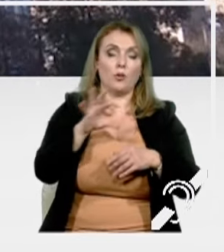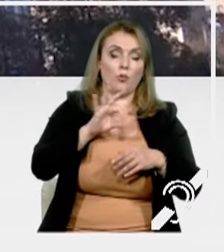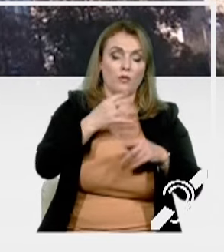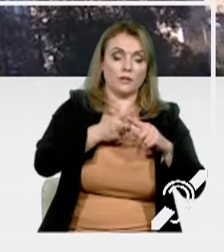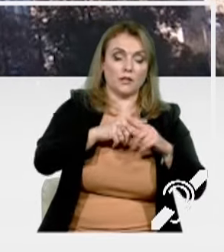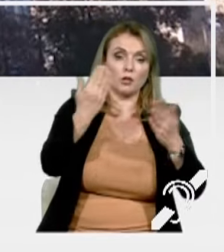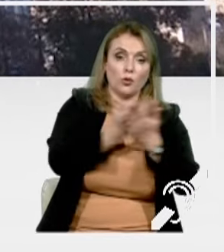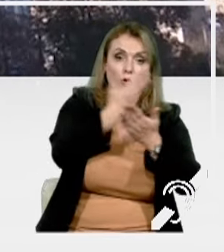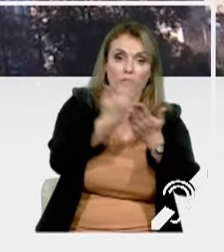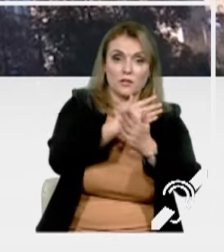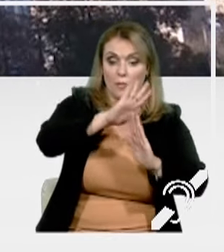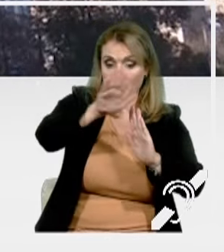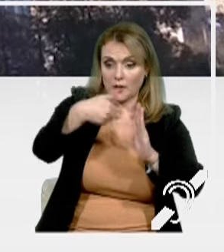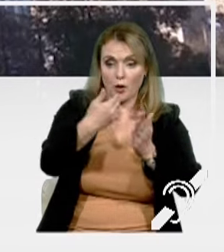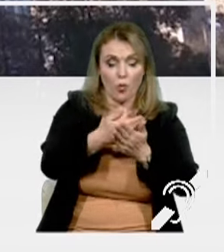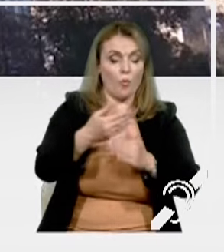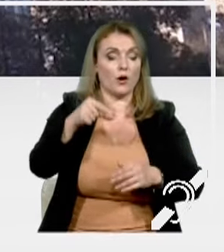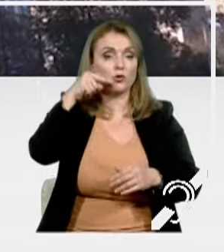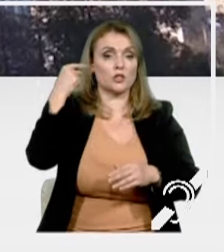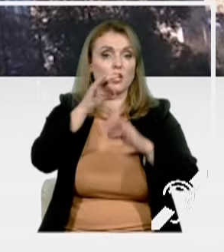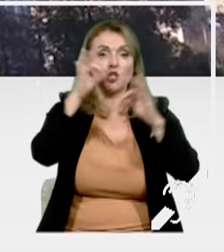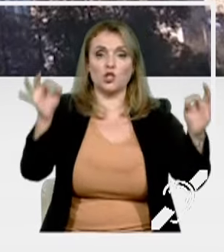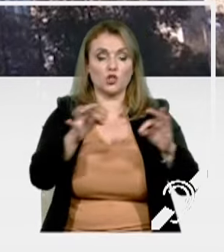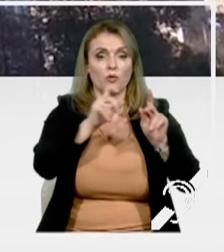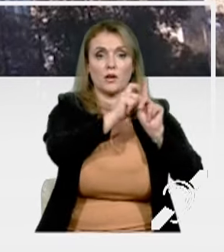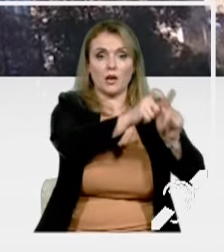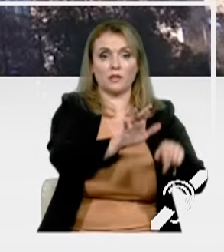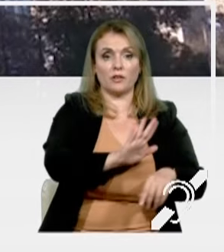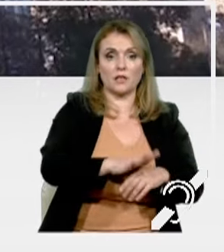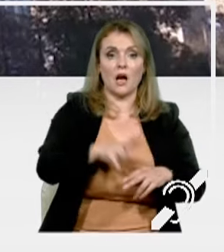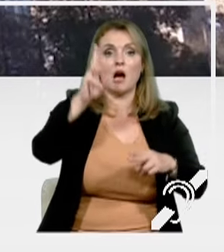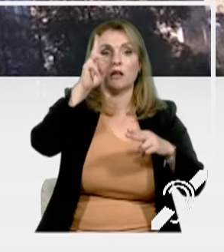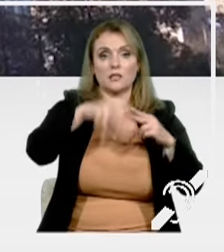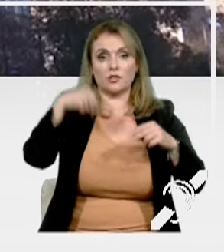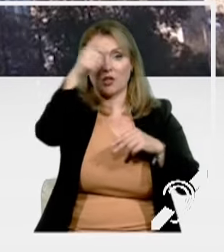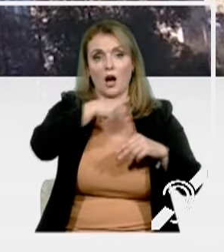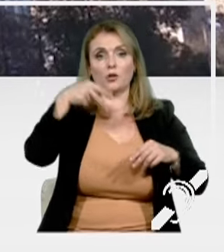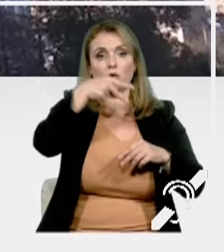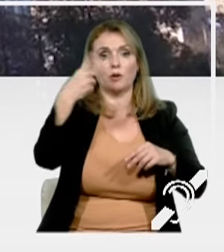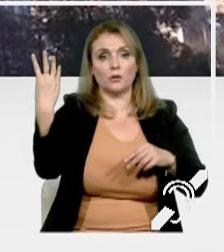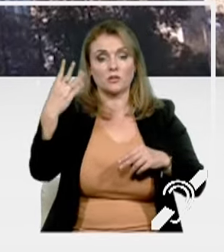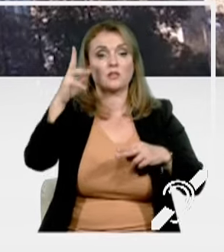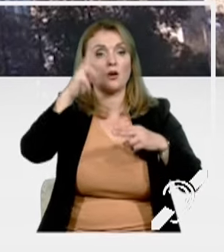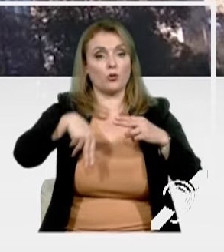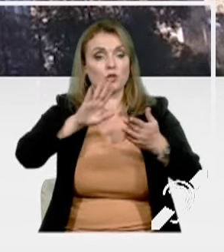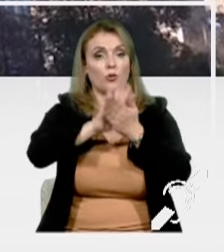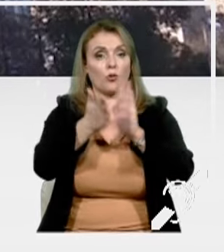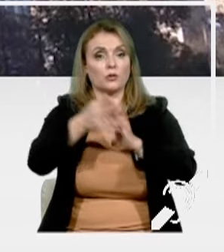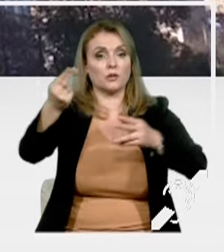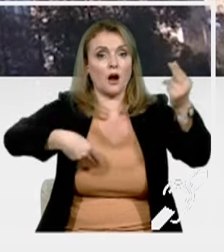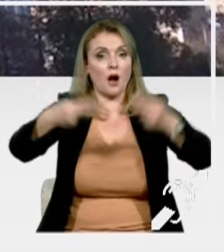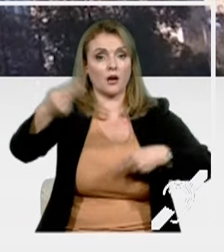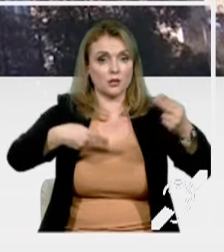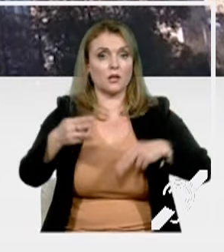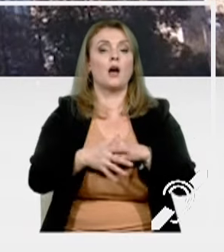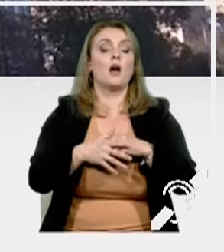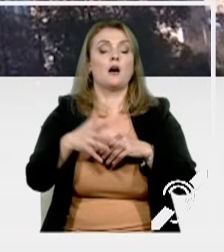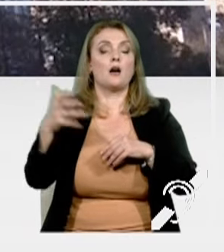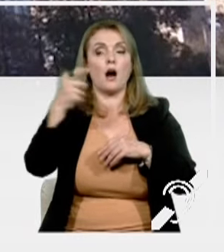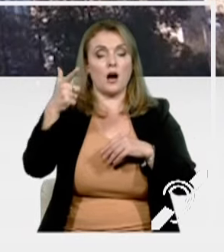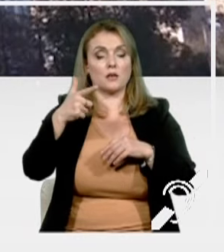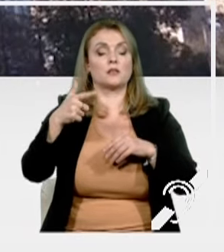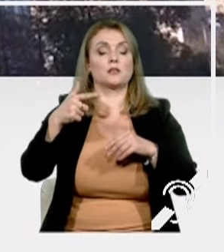alternative. Până acum, gigantul rus nu a reacționat. La sfârșitul anului 2024 expiră contractul de tranzit al gazului din